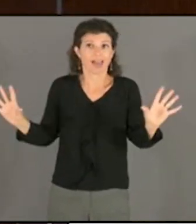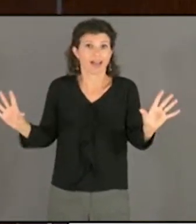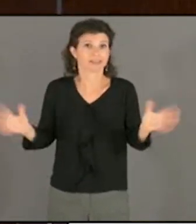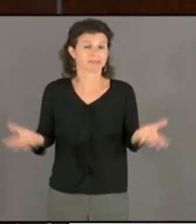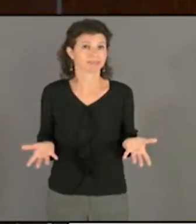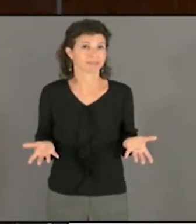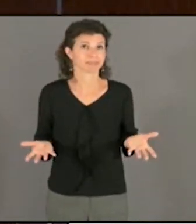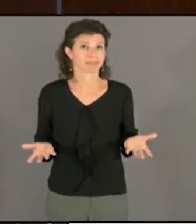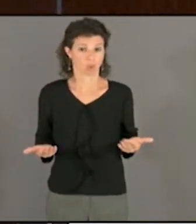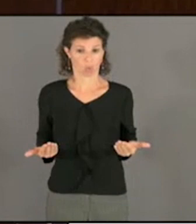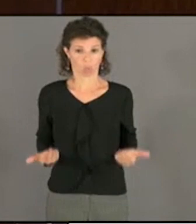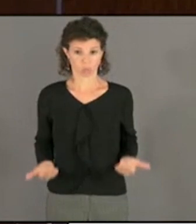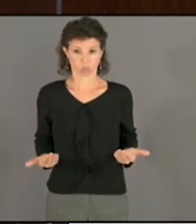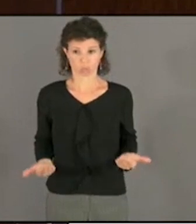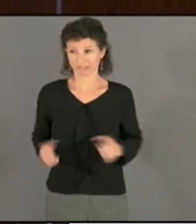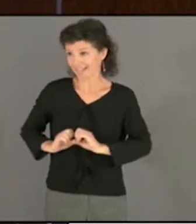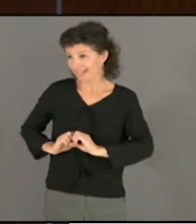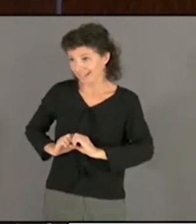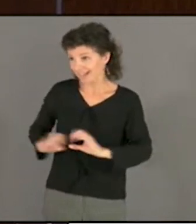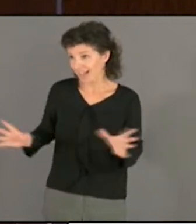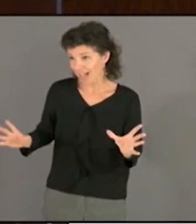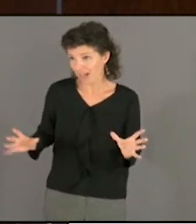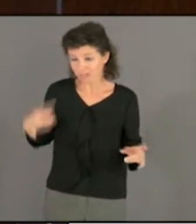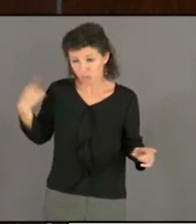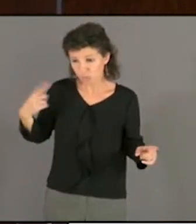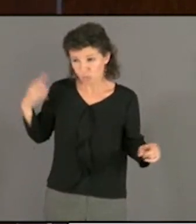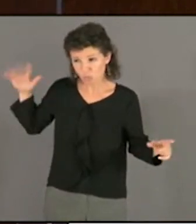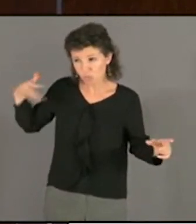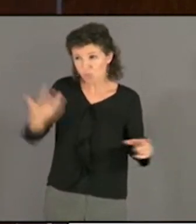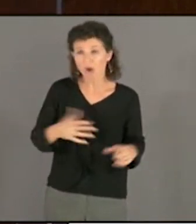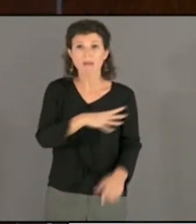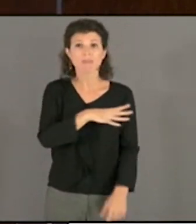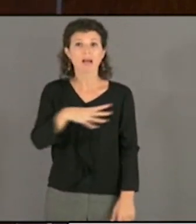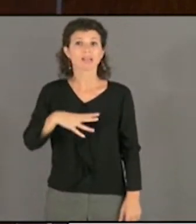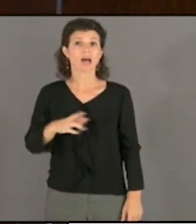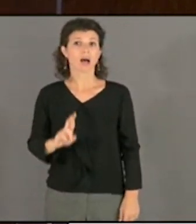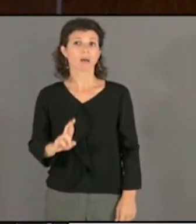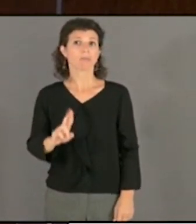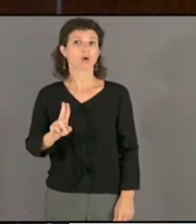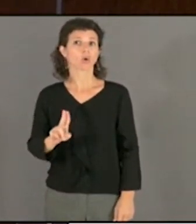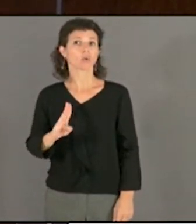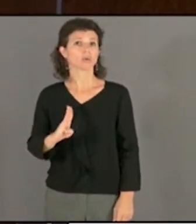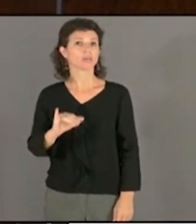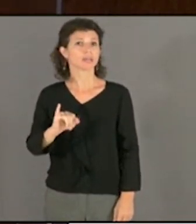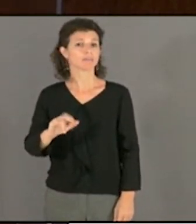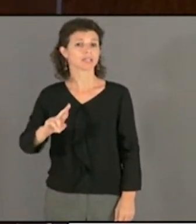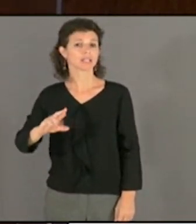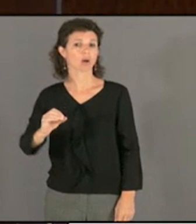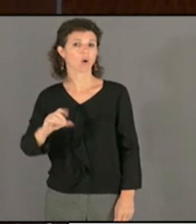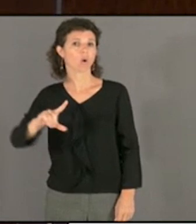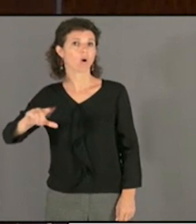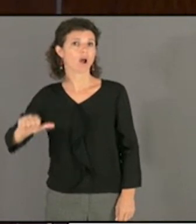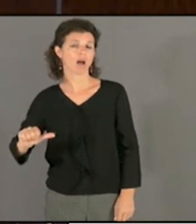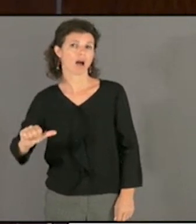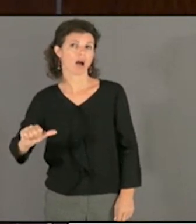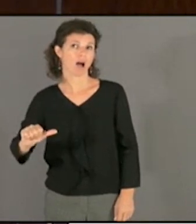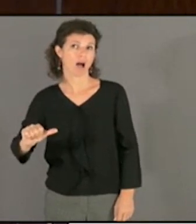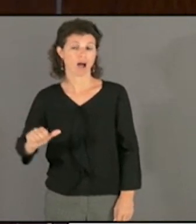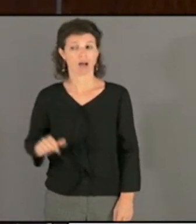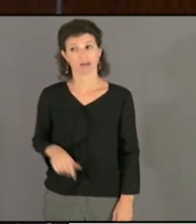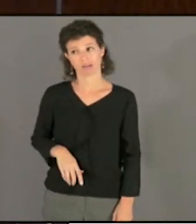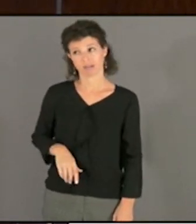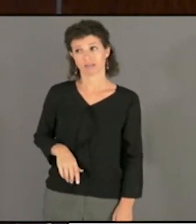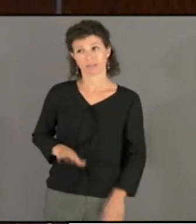clair, et c'est clair aujourd'hui, comme ça l'a toujours été avec vous. En particulier, Madame Rubirola, quand vous étiez en